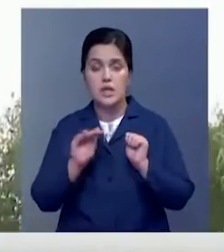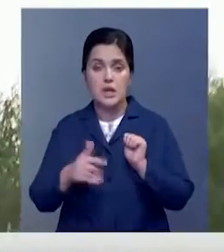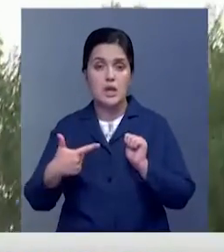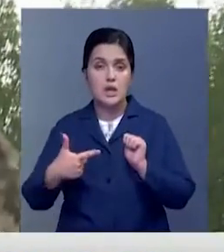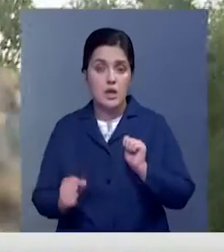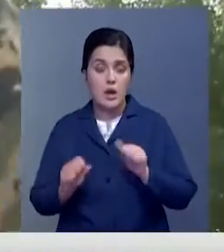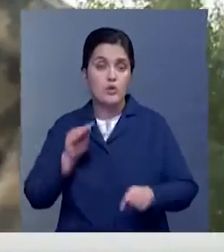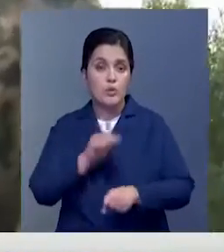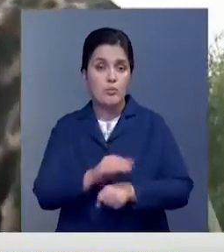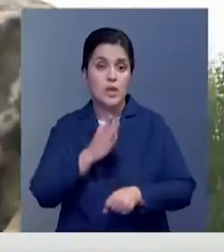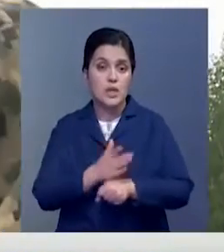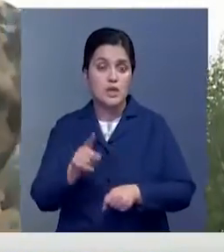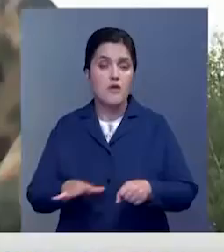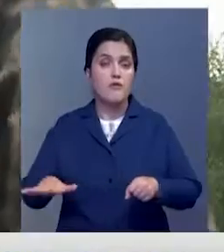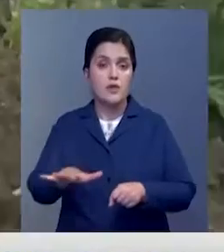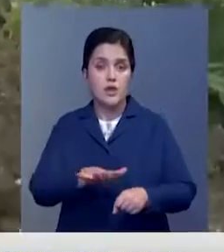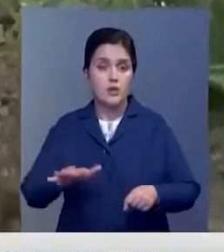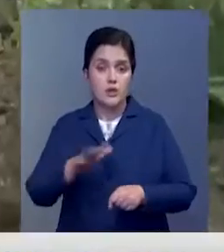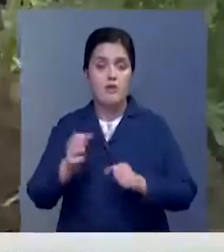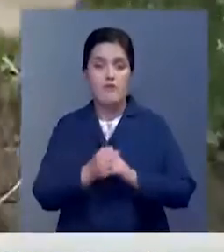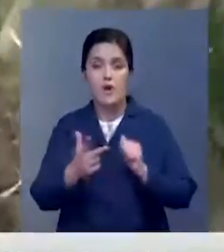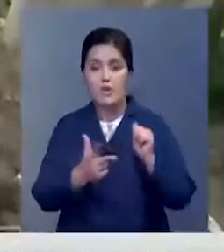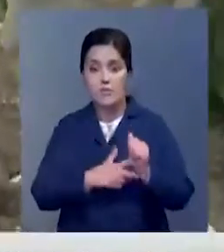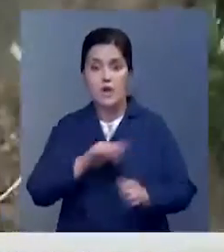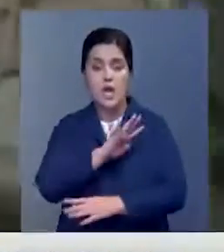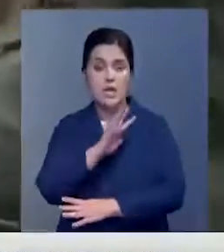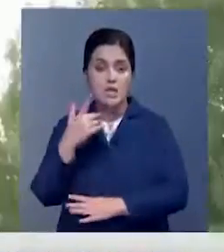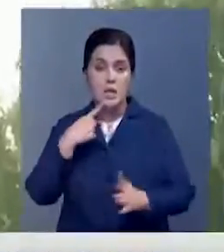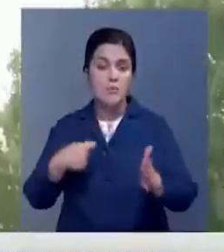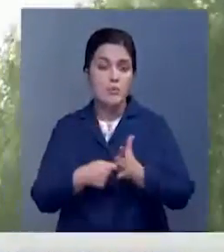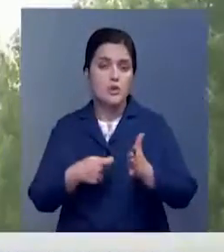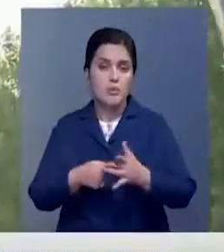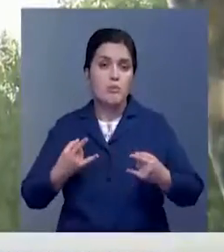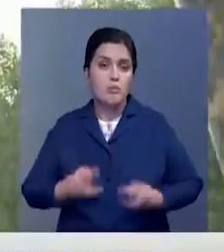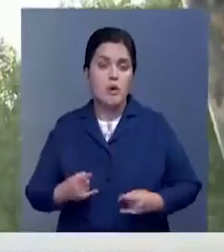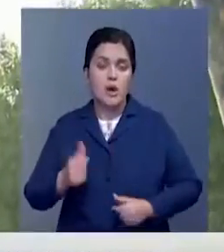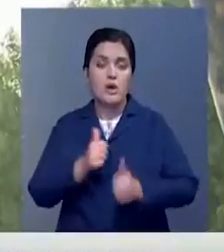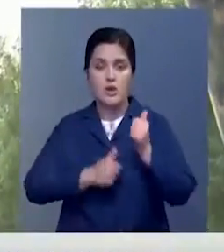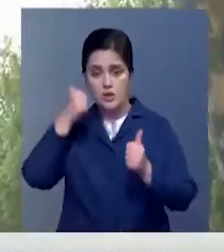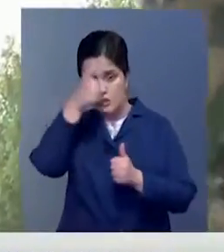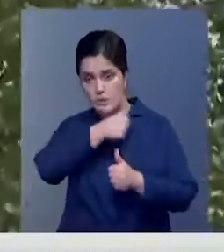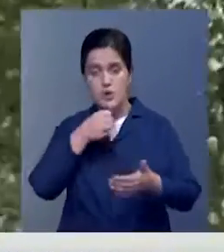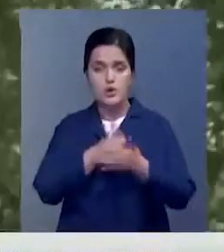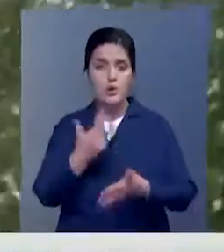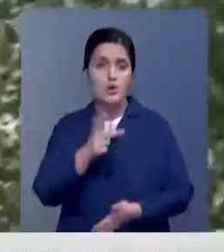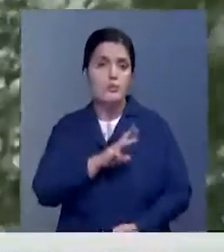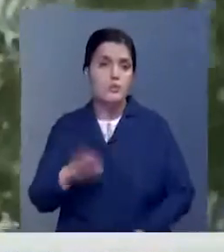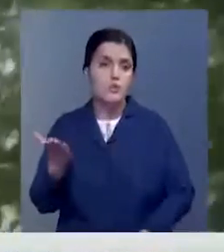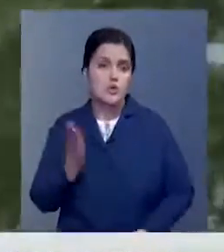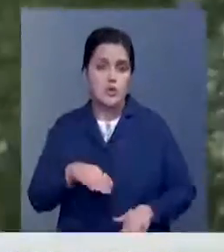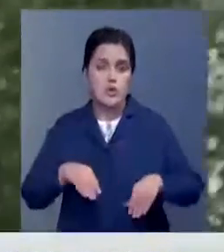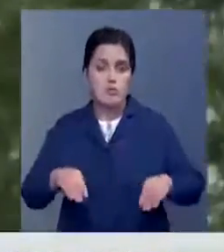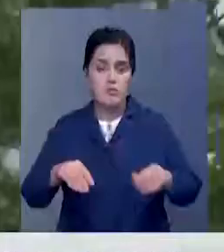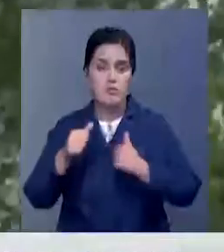гектаров. Кроме того, в регионе действует 18 лесопитомников, где ежегодно высаживают до 3 миллионов единиц